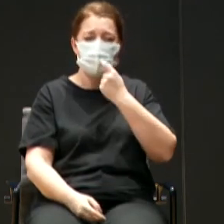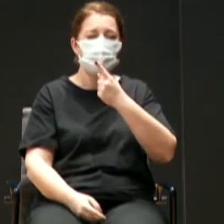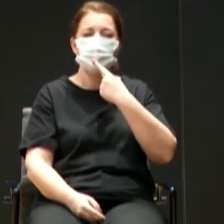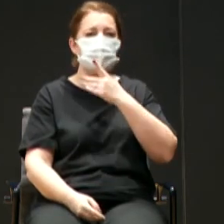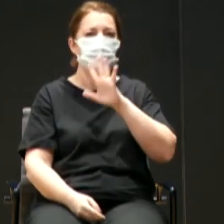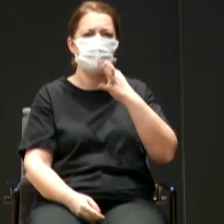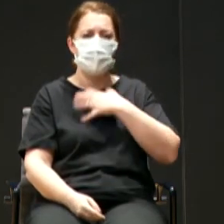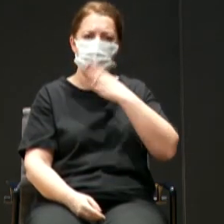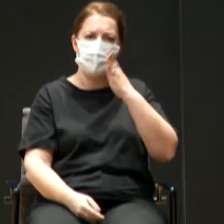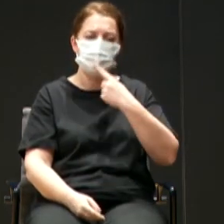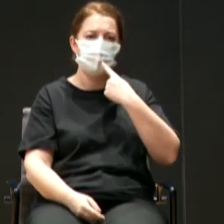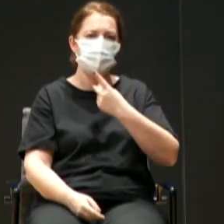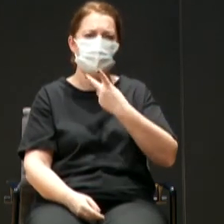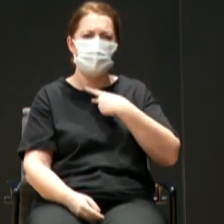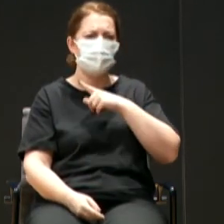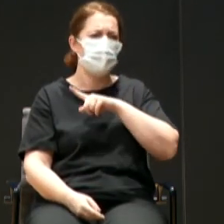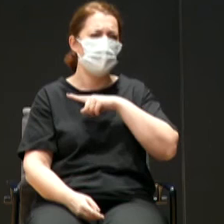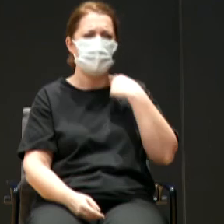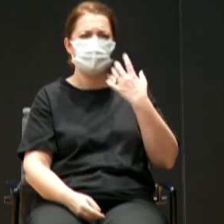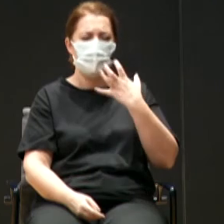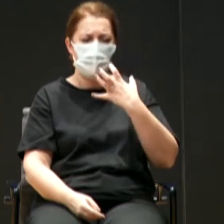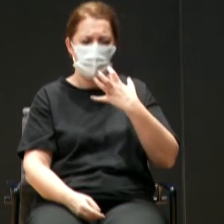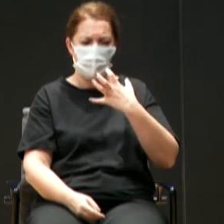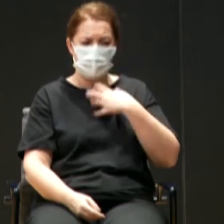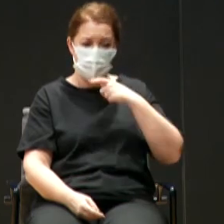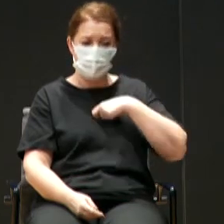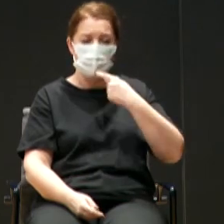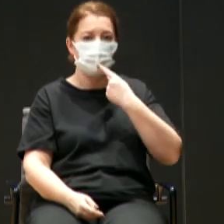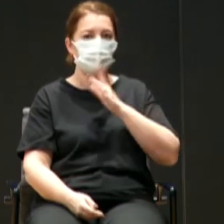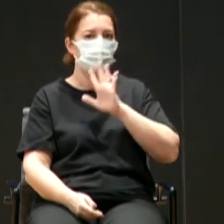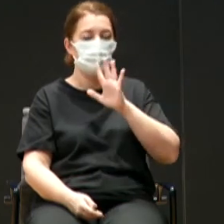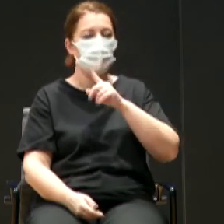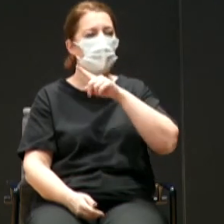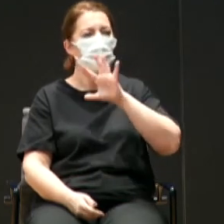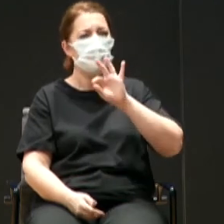kendisine şu aradan söylüyorum. Ben asla haddimi aşmıyorum. Haddini aşan